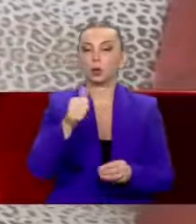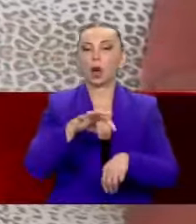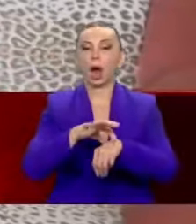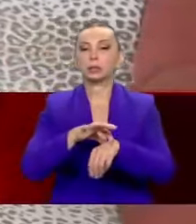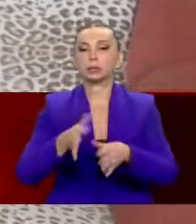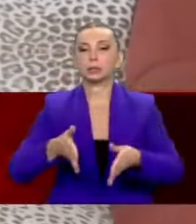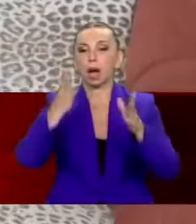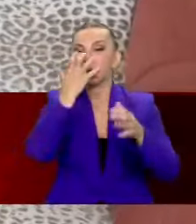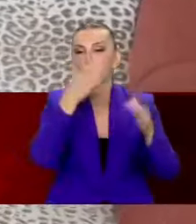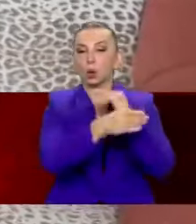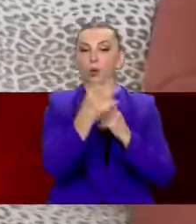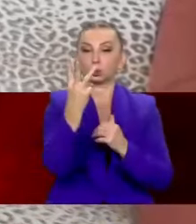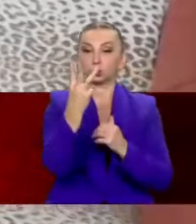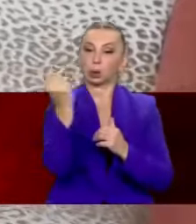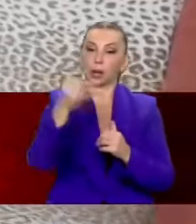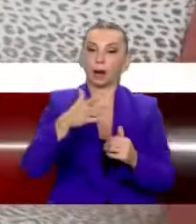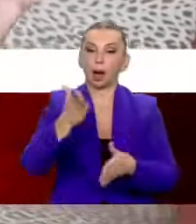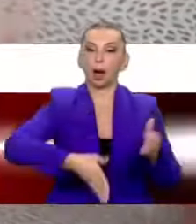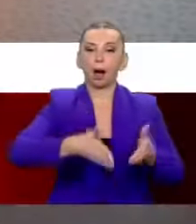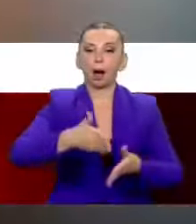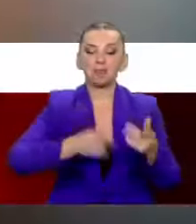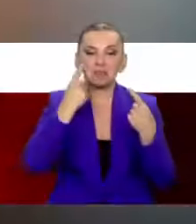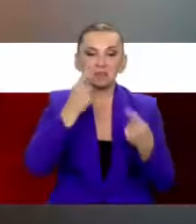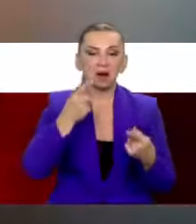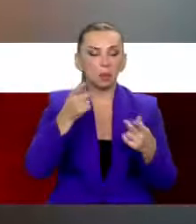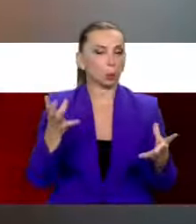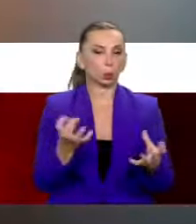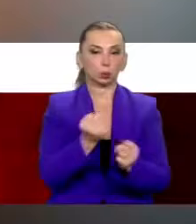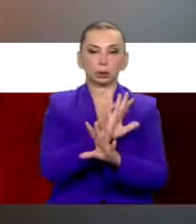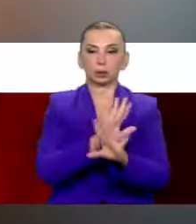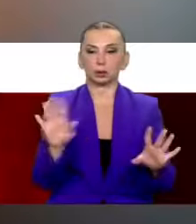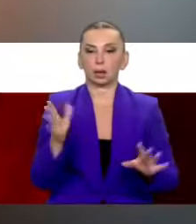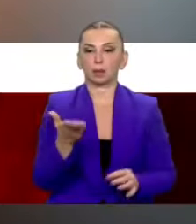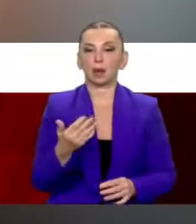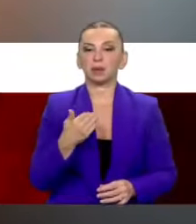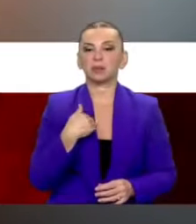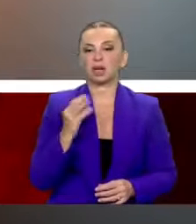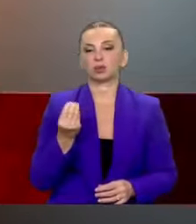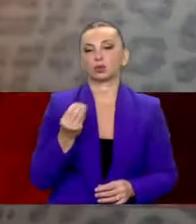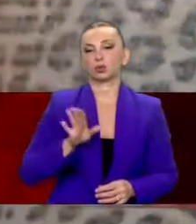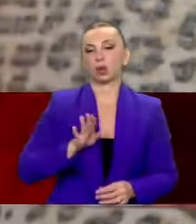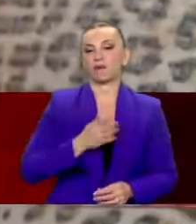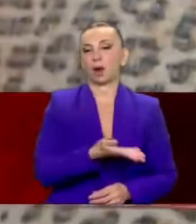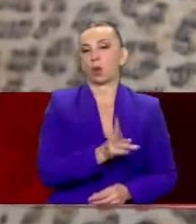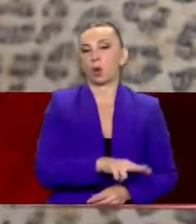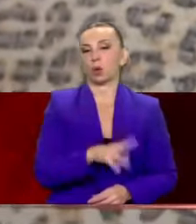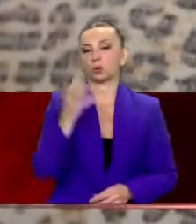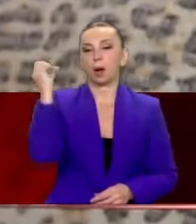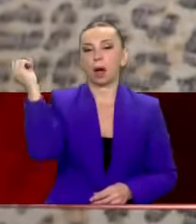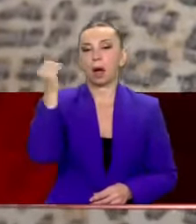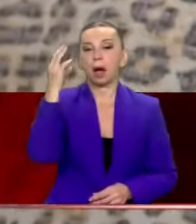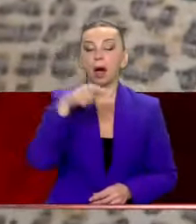bakımda kaldı ve 3 büyük ameliyat geçirdi. Ancak tüm çabalara rağmen kurtarılamadı. Resmen çocuğumu katletmiş.